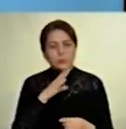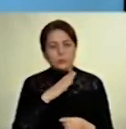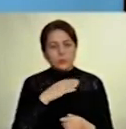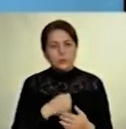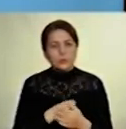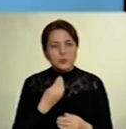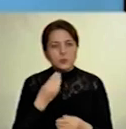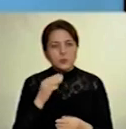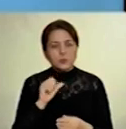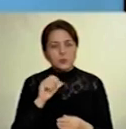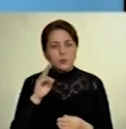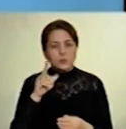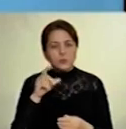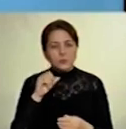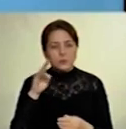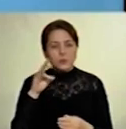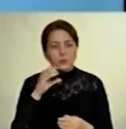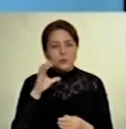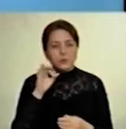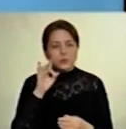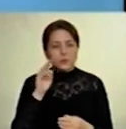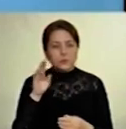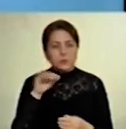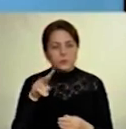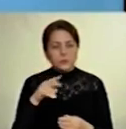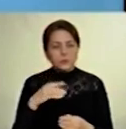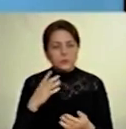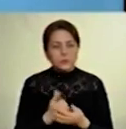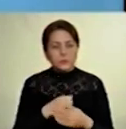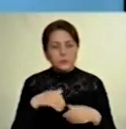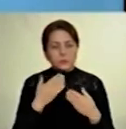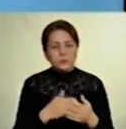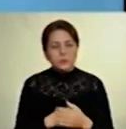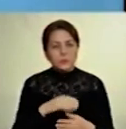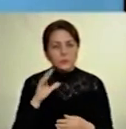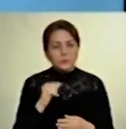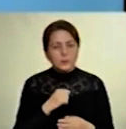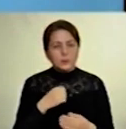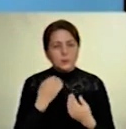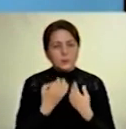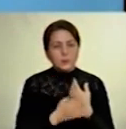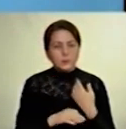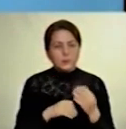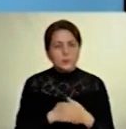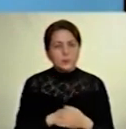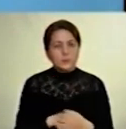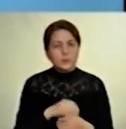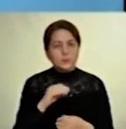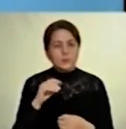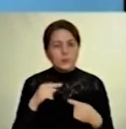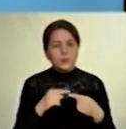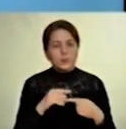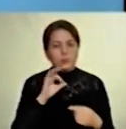bo'lgan shtangen sirkul aniqlab beradi. va oxirgi asbobimizda demak